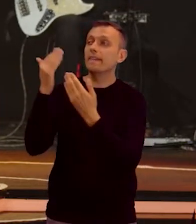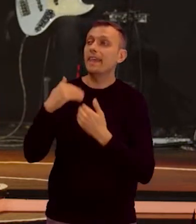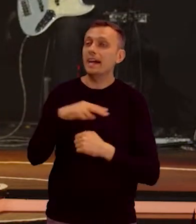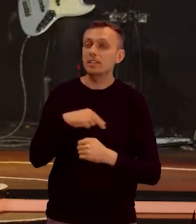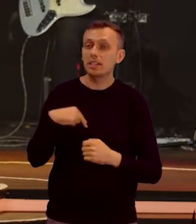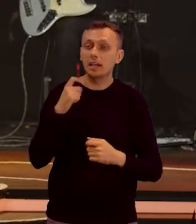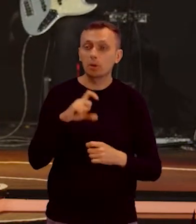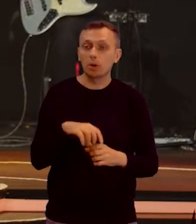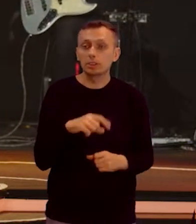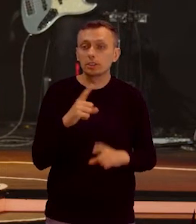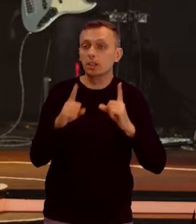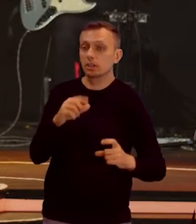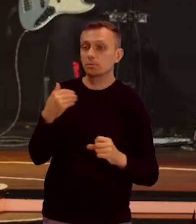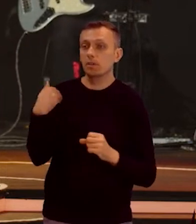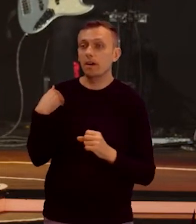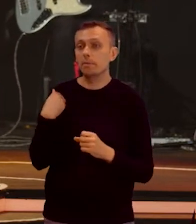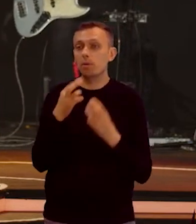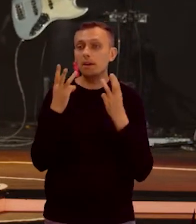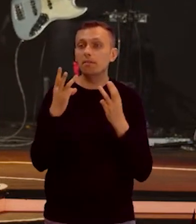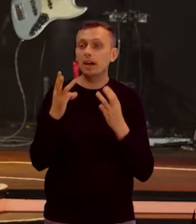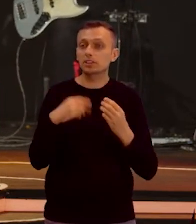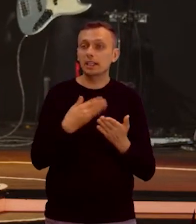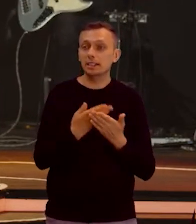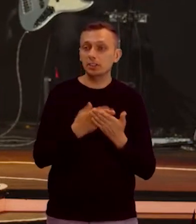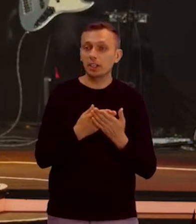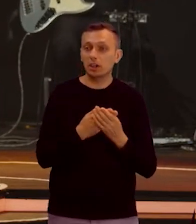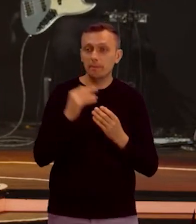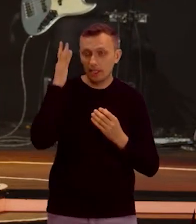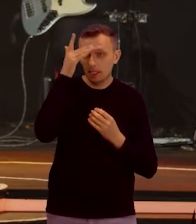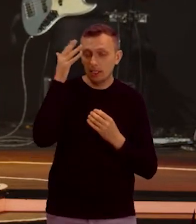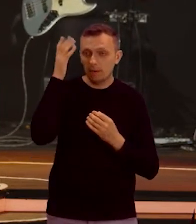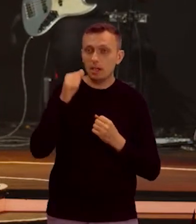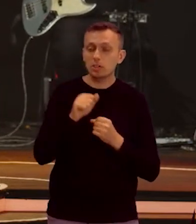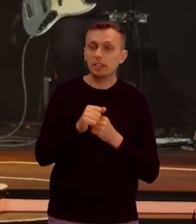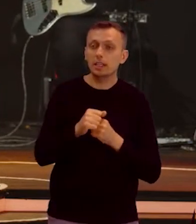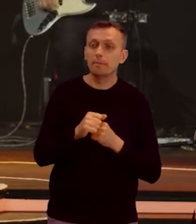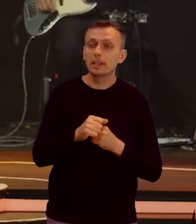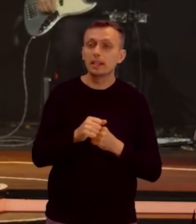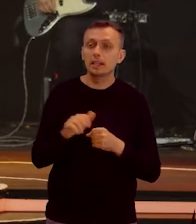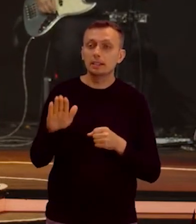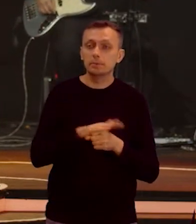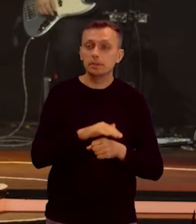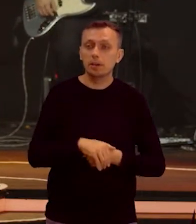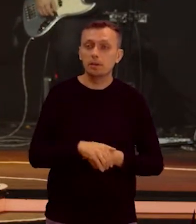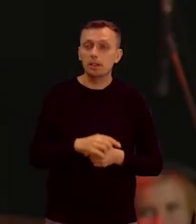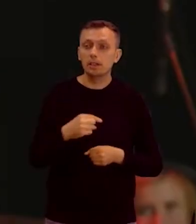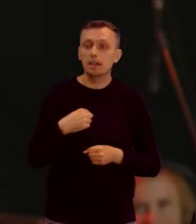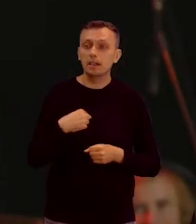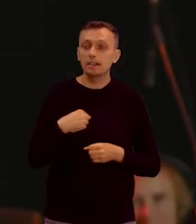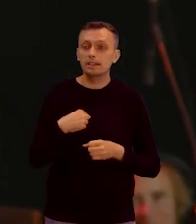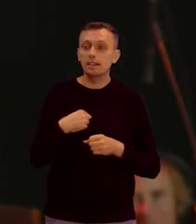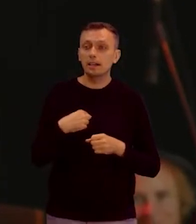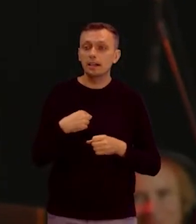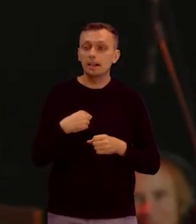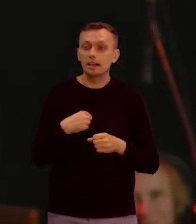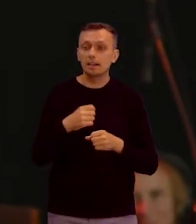bardzo ważną, dlatego że to jest spełnienie marzeń. Ja co prawda z dziećmi pracuję już, jak śmieję się, od 1820 roku